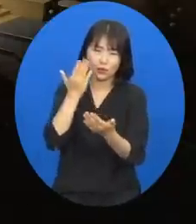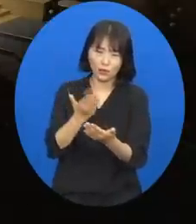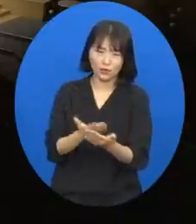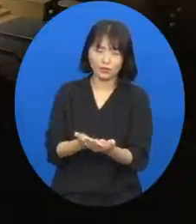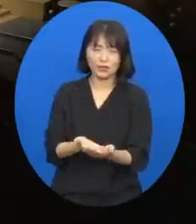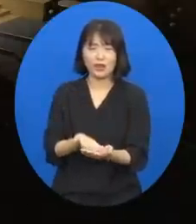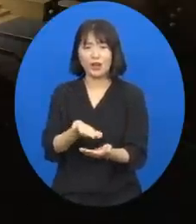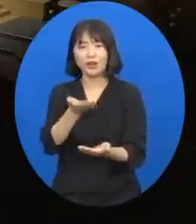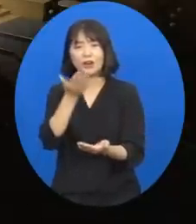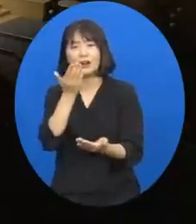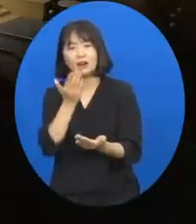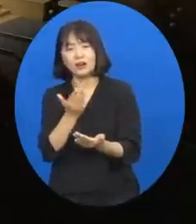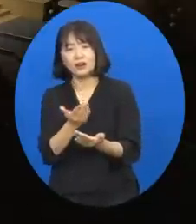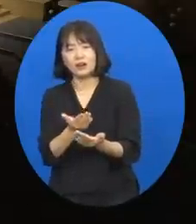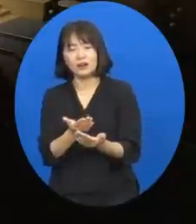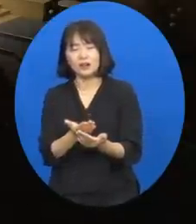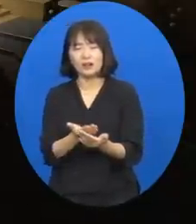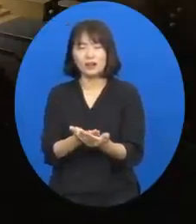we